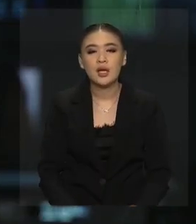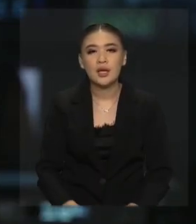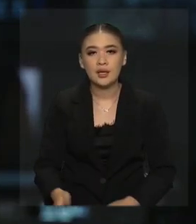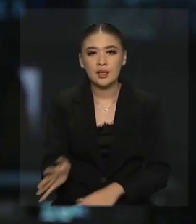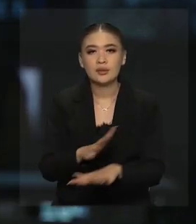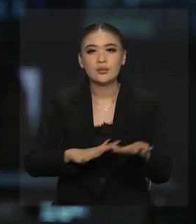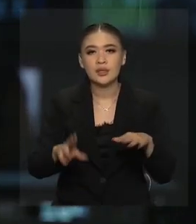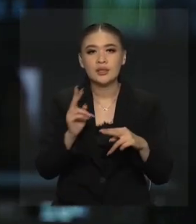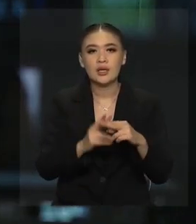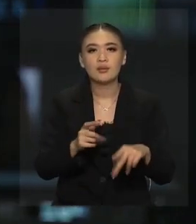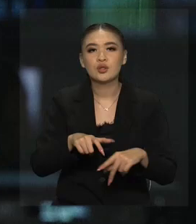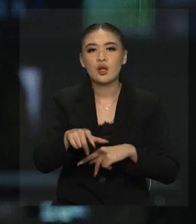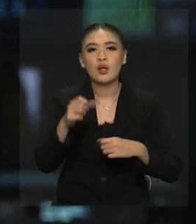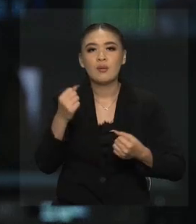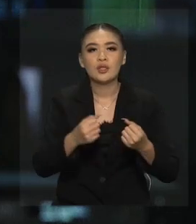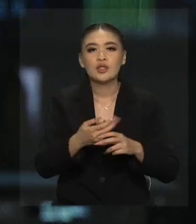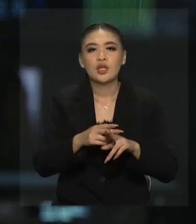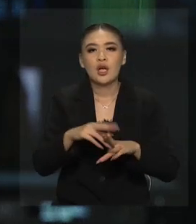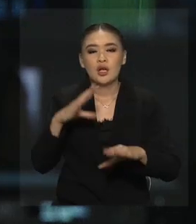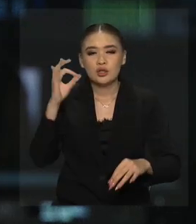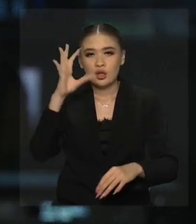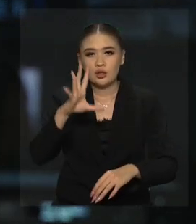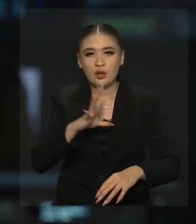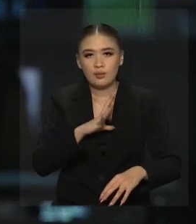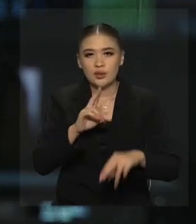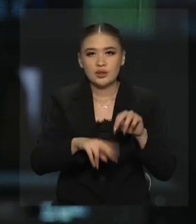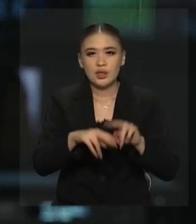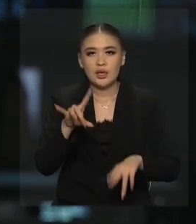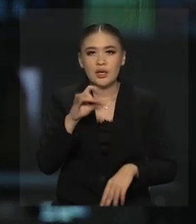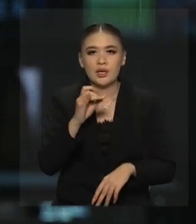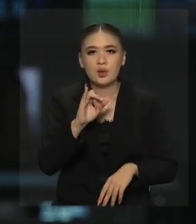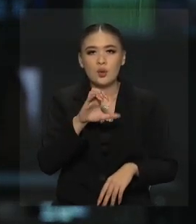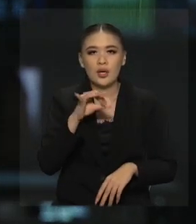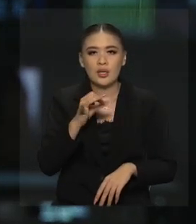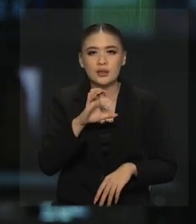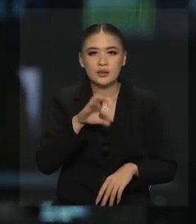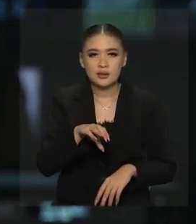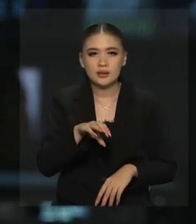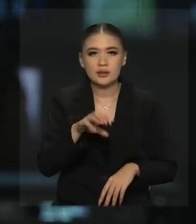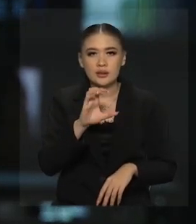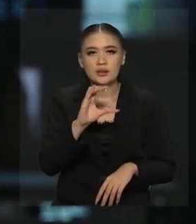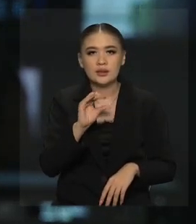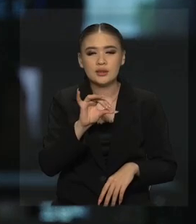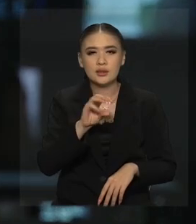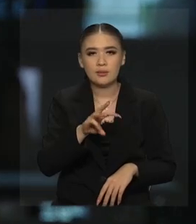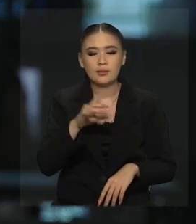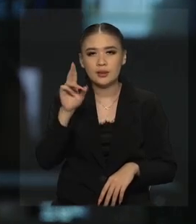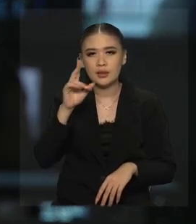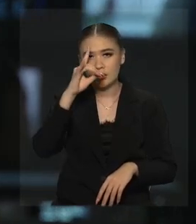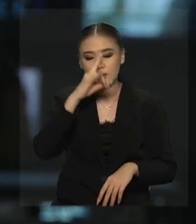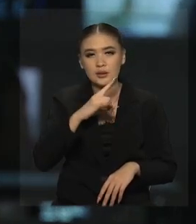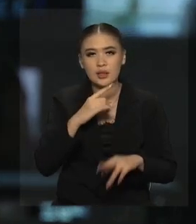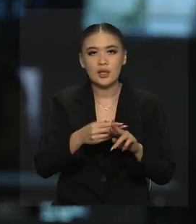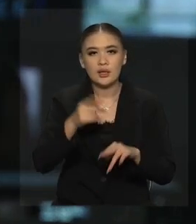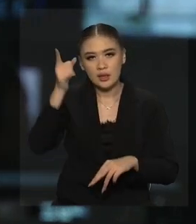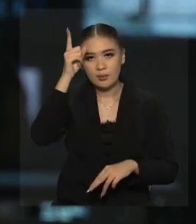Еліміздегі темір жол машина жасау кластерінің ірі өкілі саналатын Railway Systems KZ компаниясына Германияның делегациясы